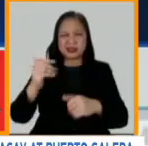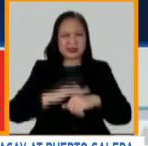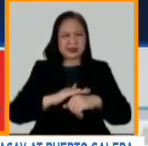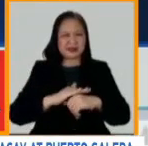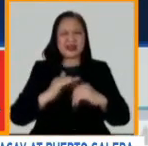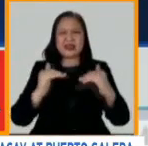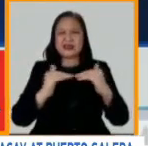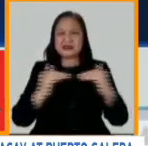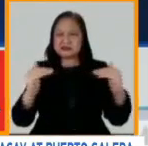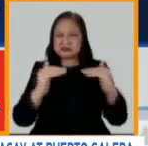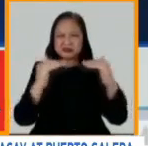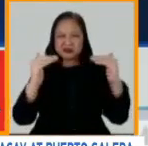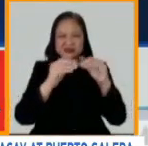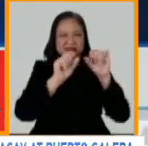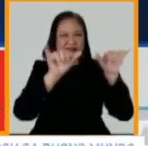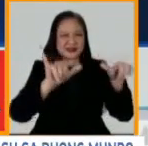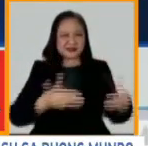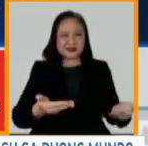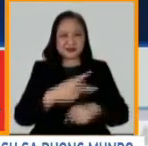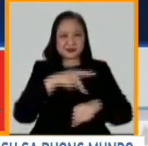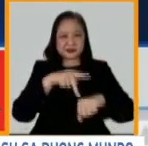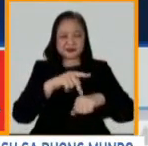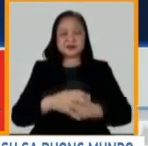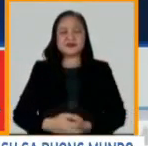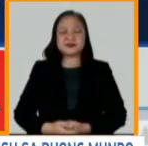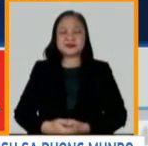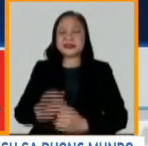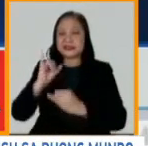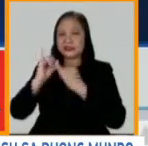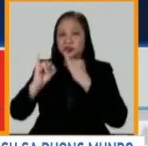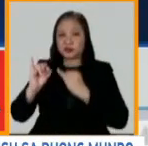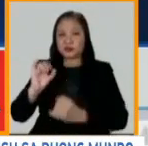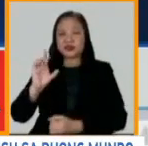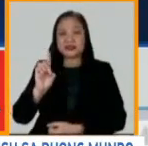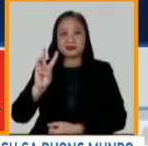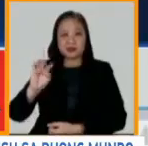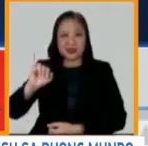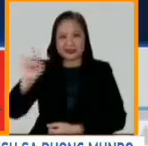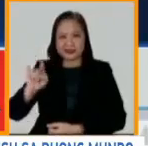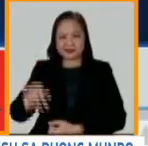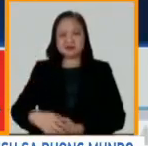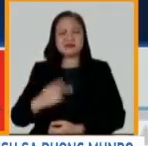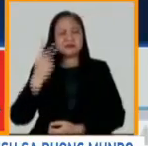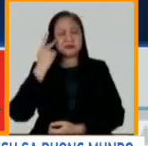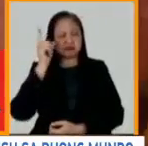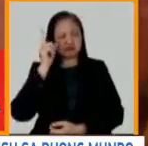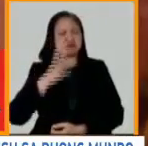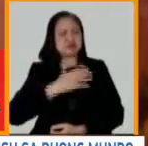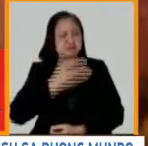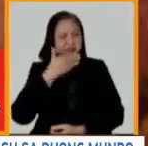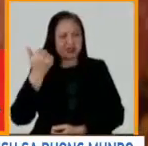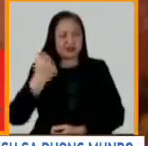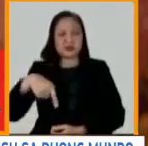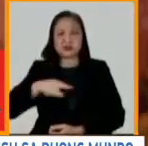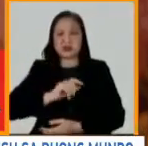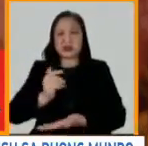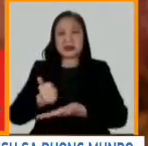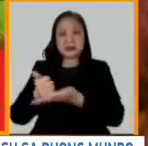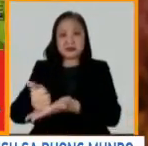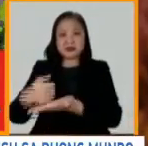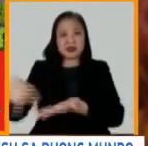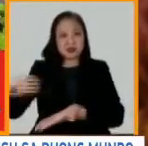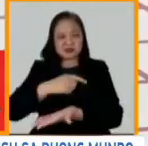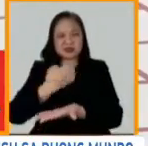Sa panayam ng DWIZ, sinabi ni Lacson, mainam ito para matulungan ang ating ekonomiya. Tinukoy ni Lacson